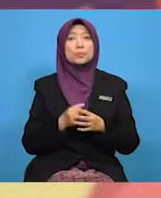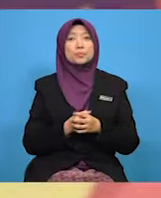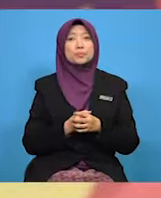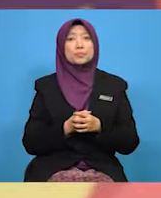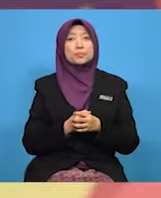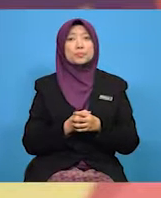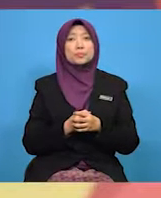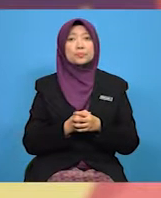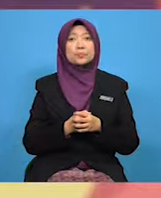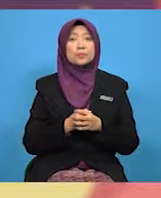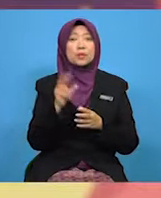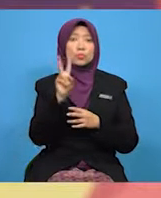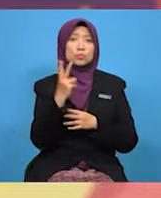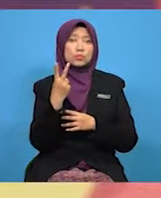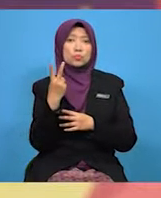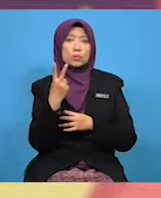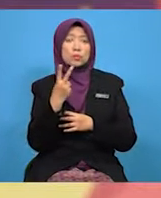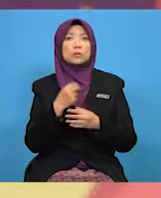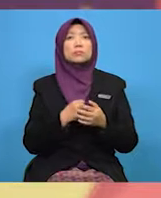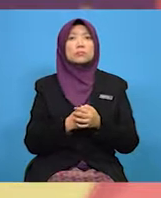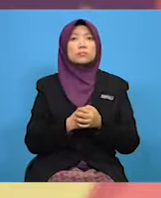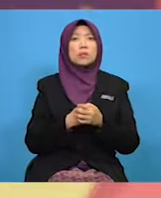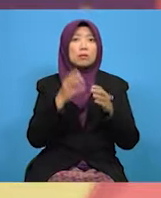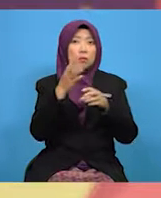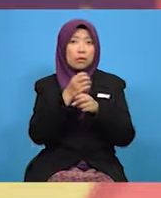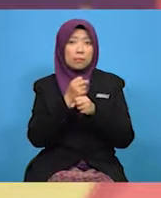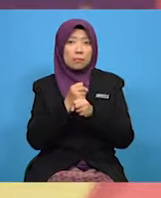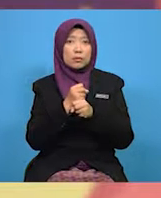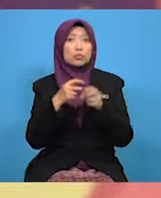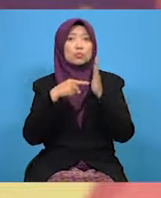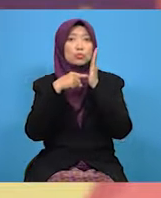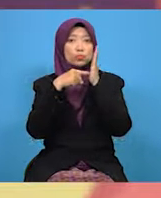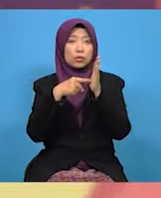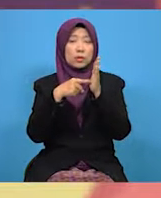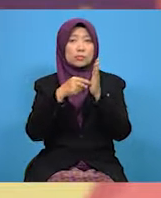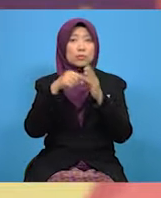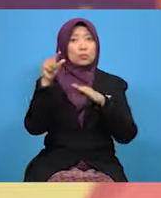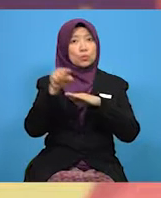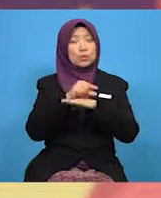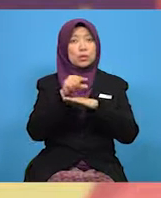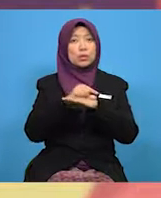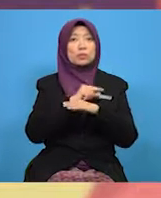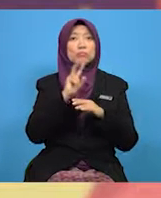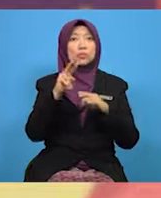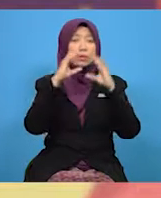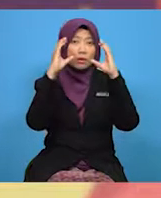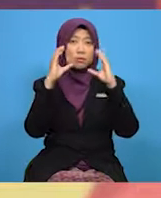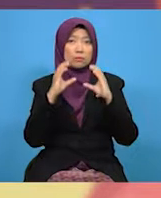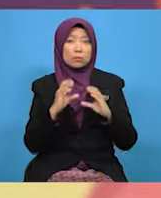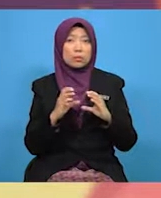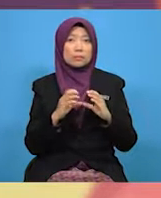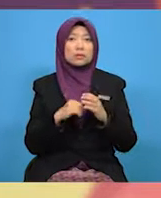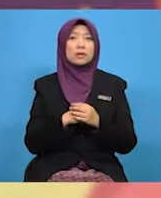melihat kedudukan dekatan ini dapat kita tunjukkan menggunakan dua kaedah utama